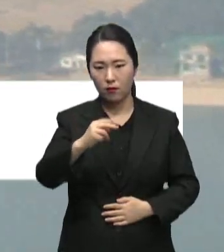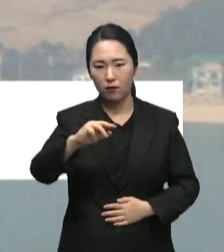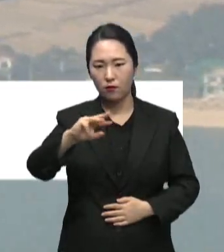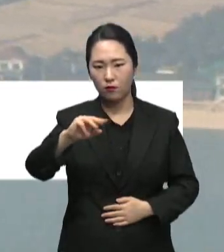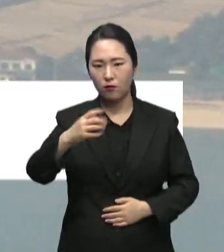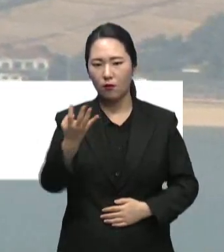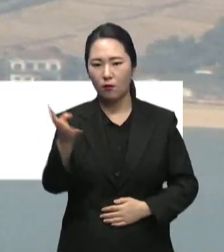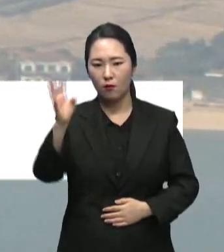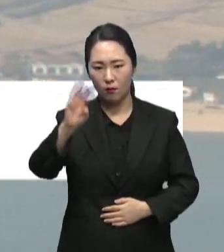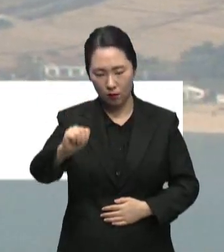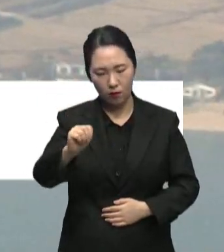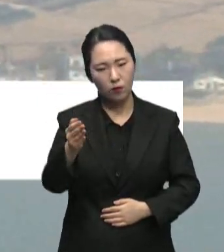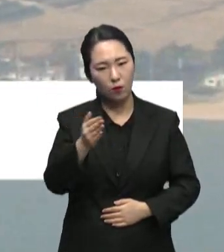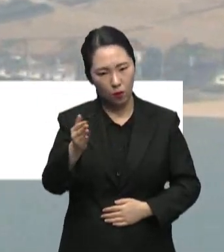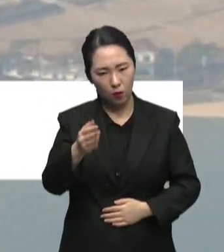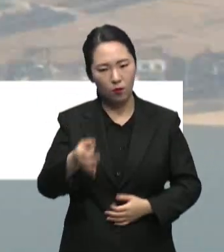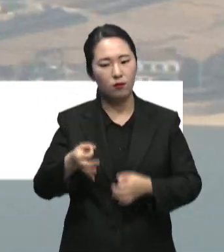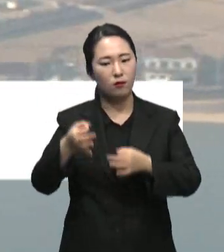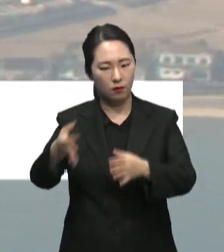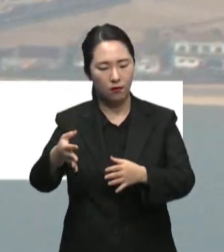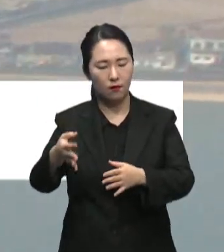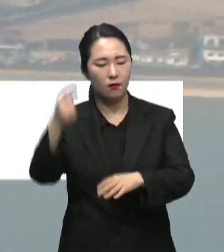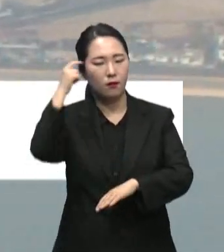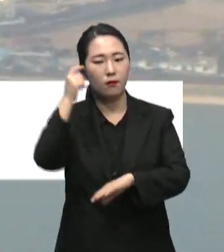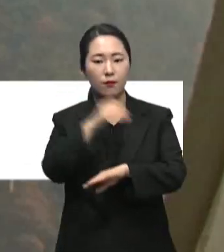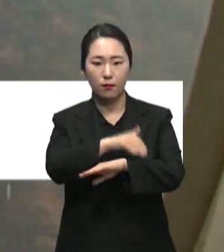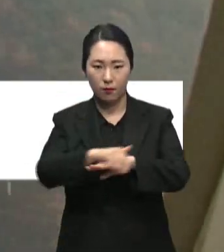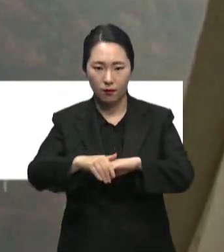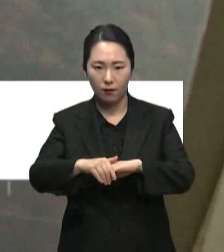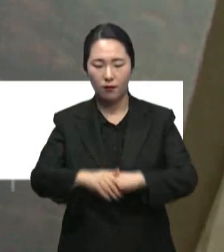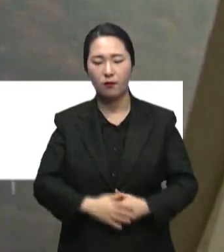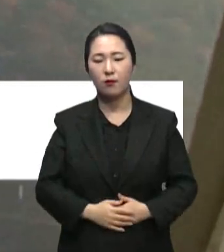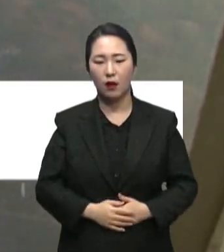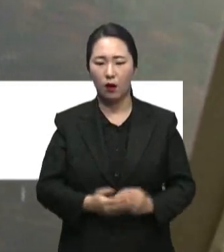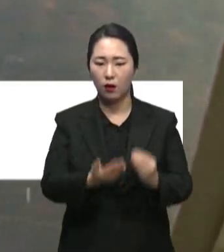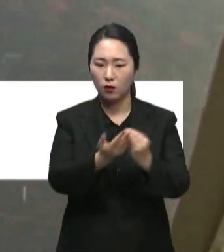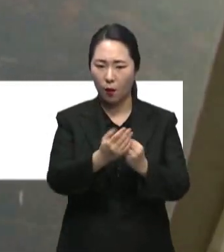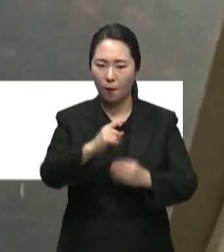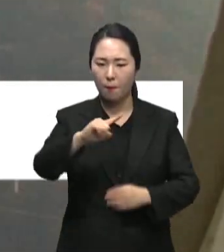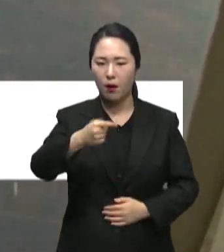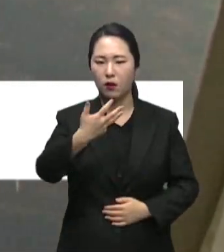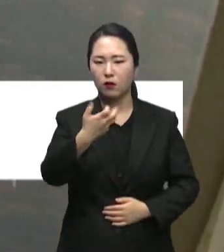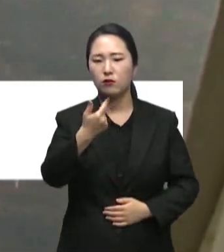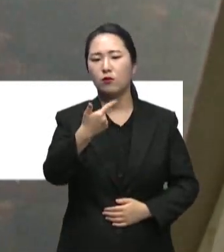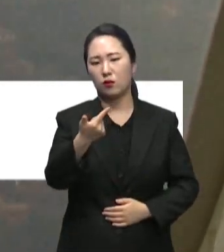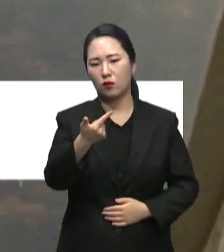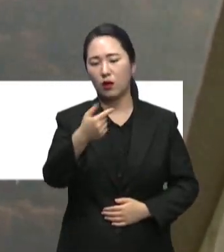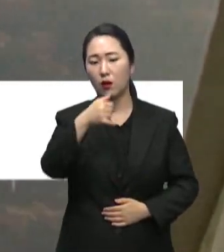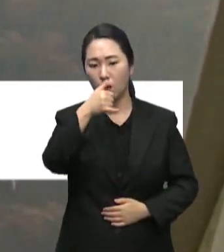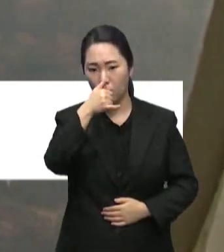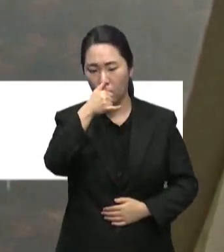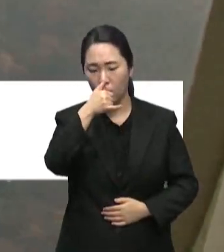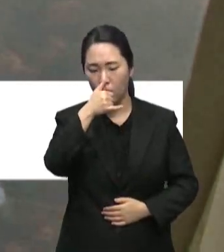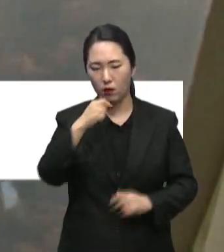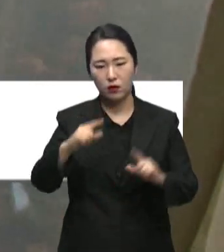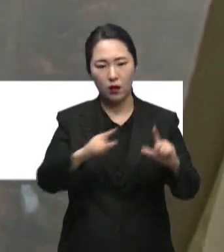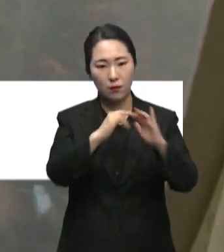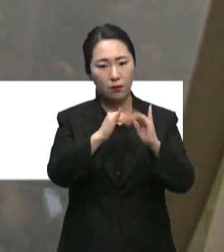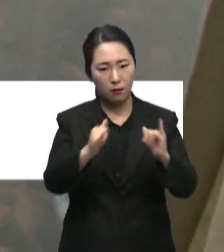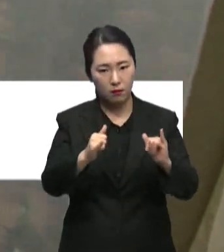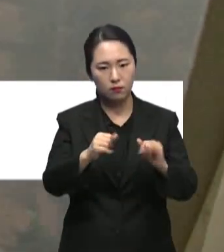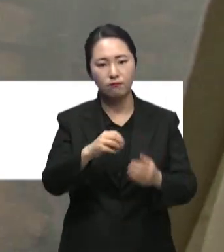제시했습니다 현재 인천에는 100 68개의 섬이 있고 유인 동 40 게 개발 대상 섬은